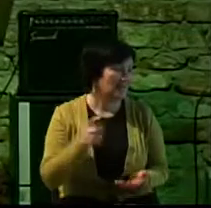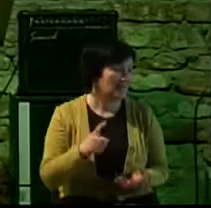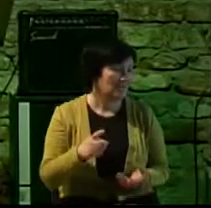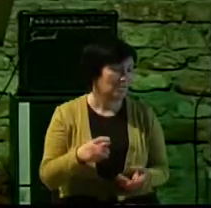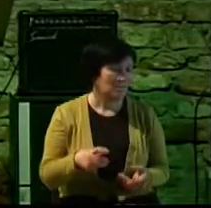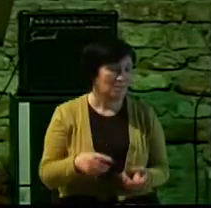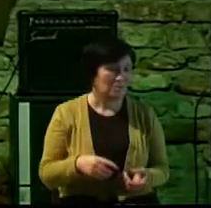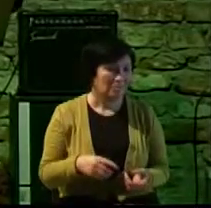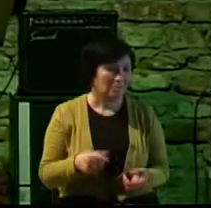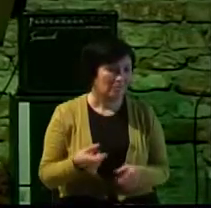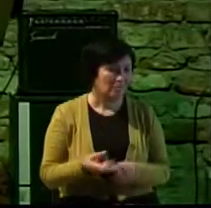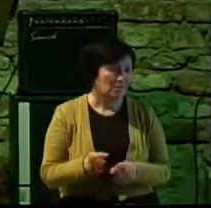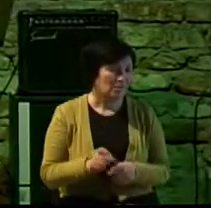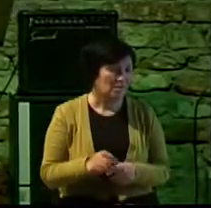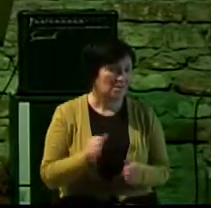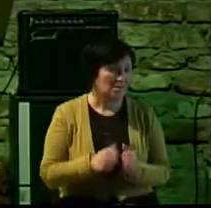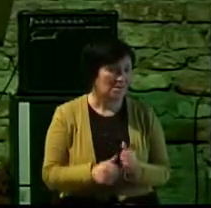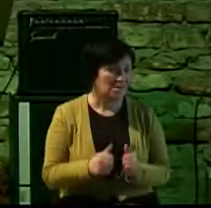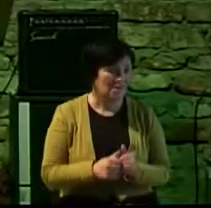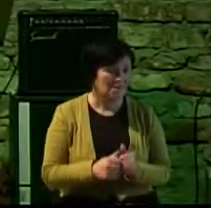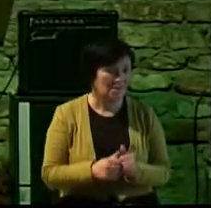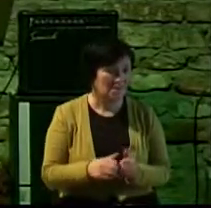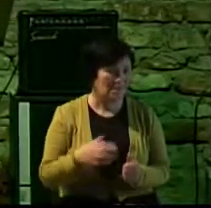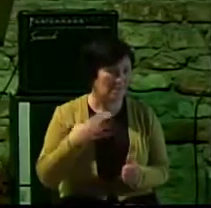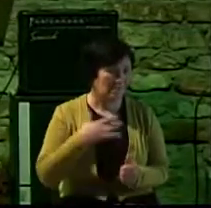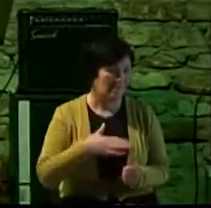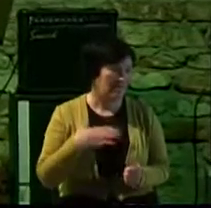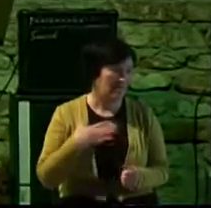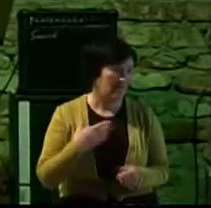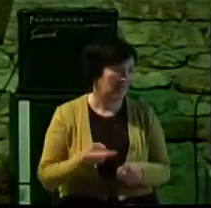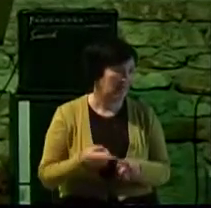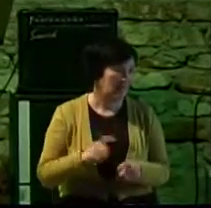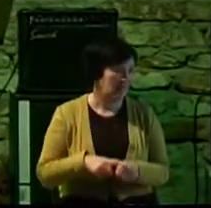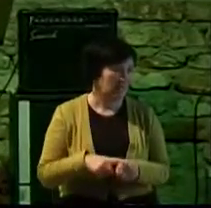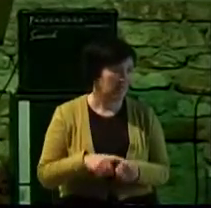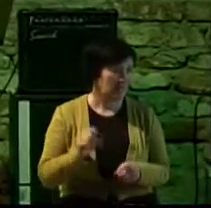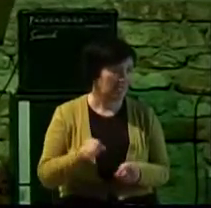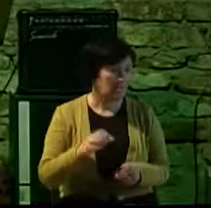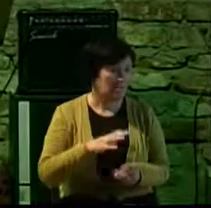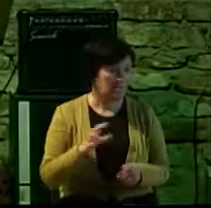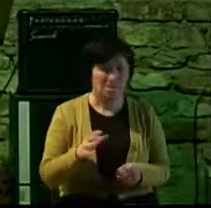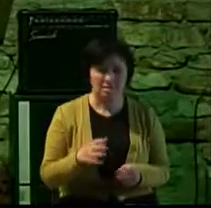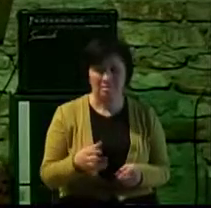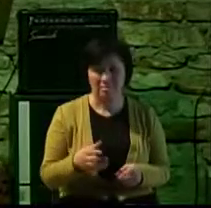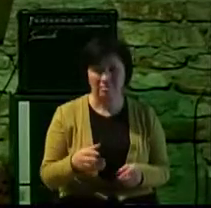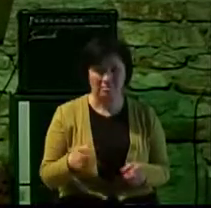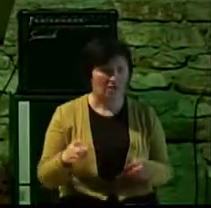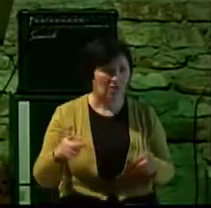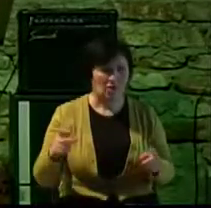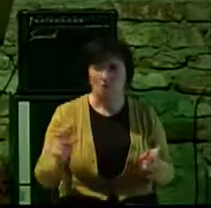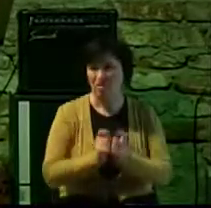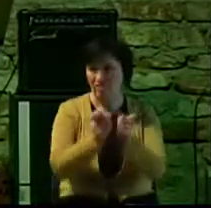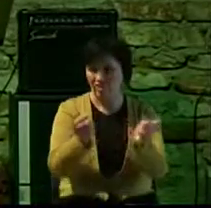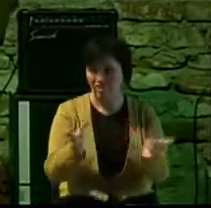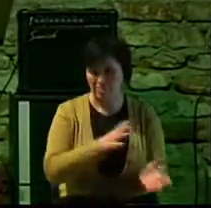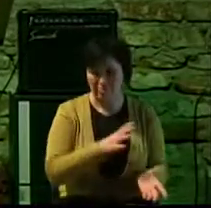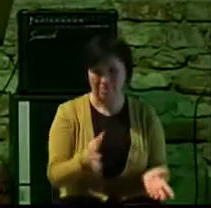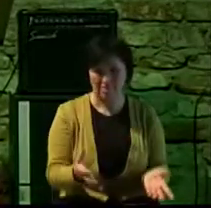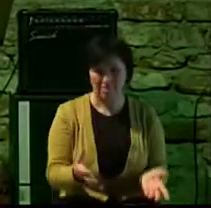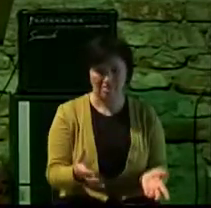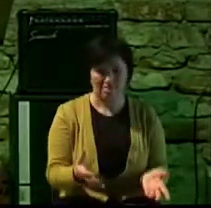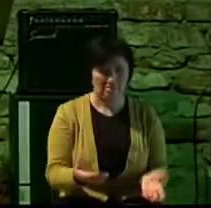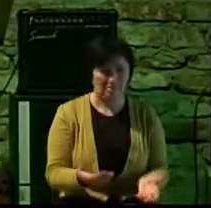миссия, которая очень часто неприятная и может производить даже определенные конфликты с тем человеком, с